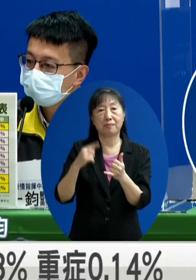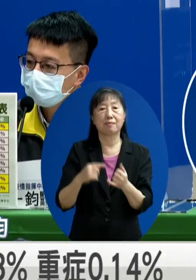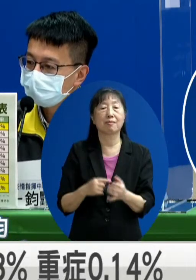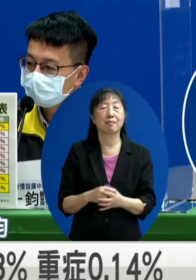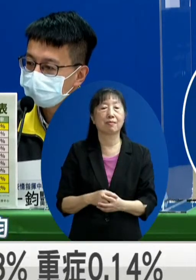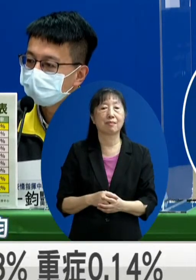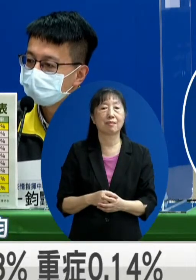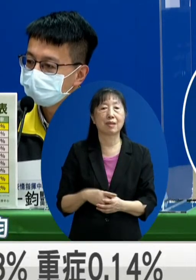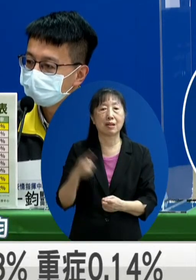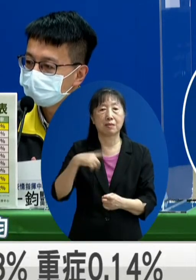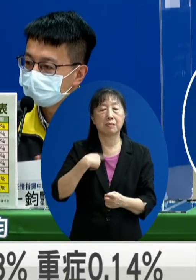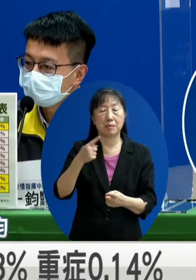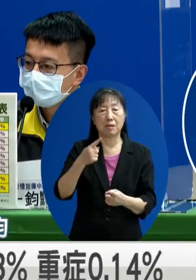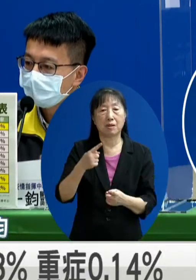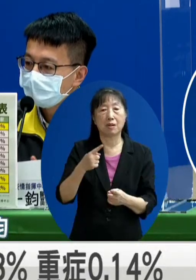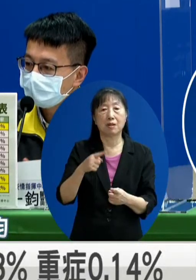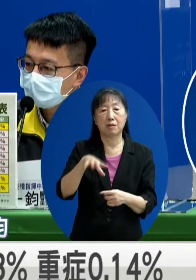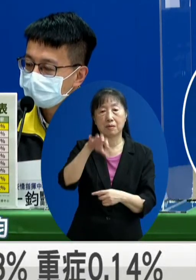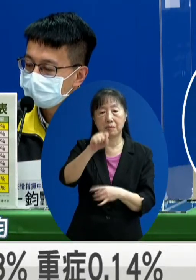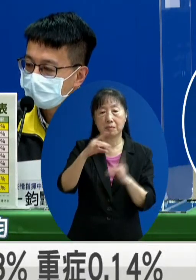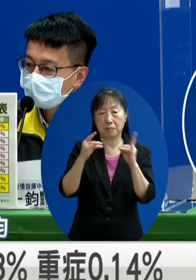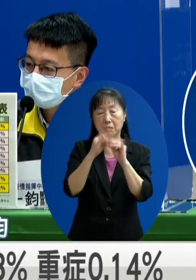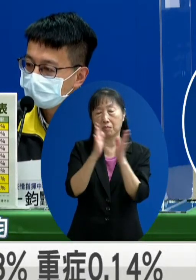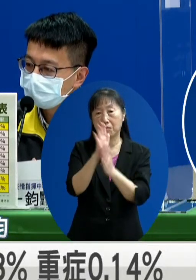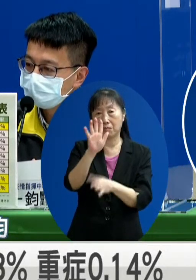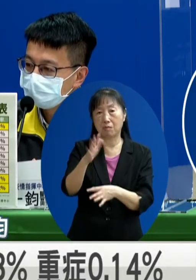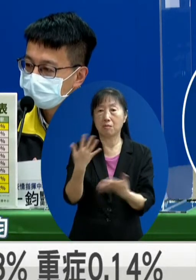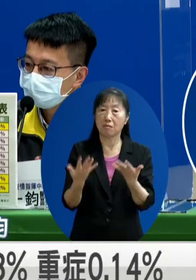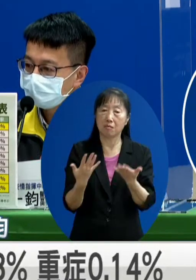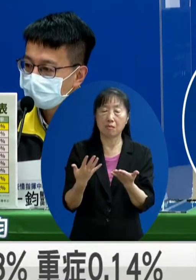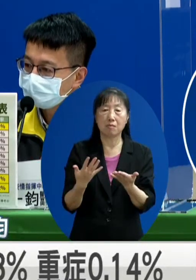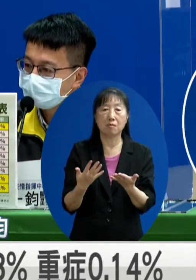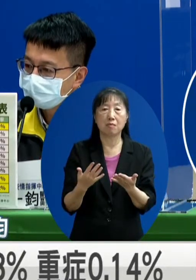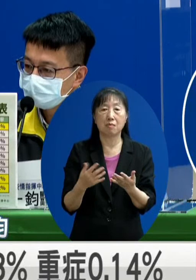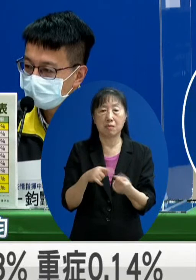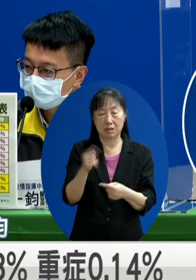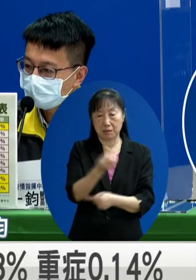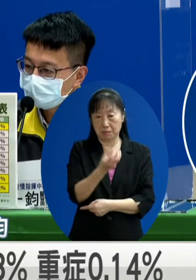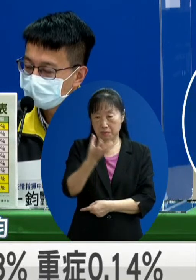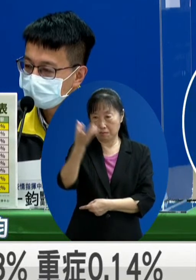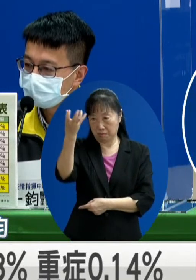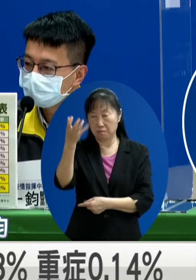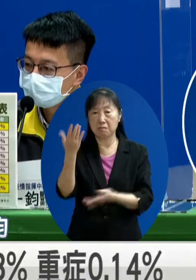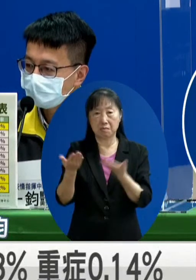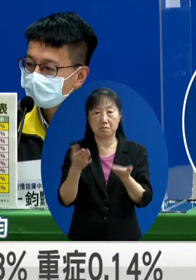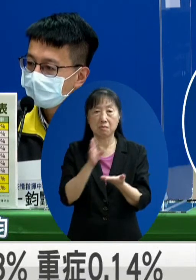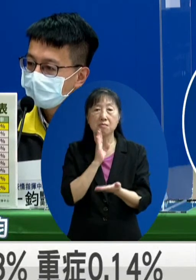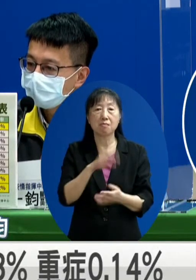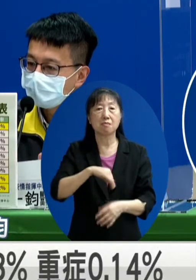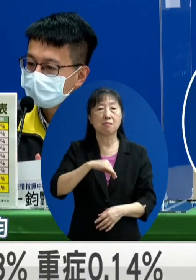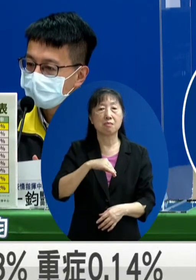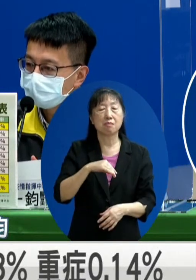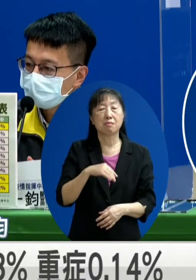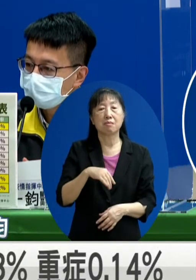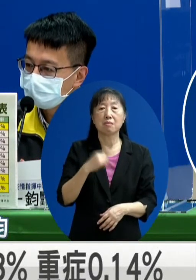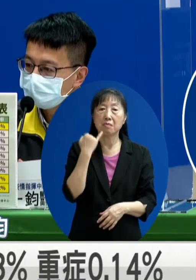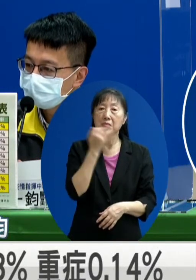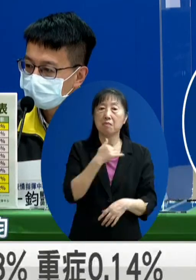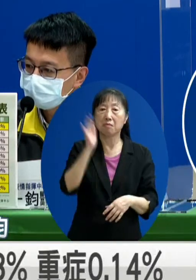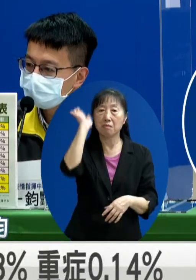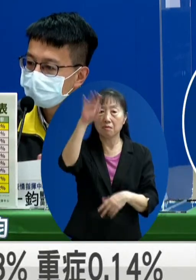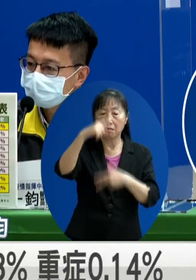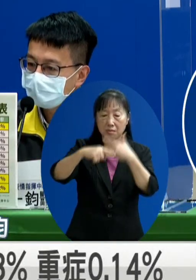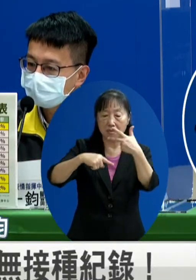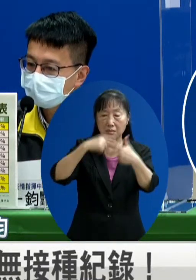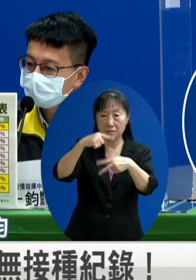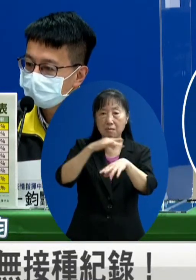这个站床的情形，目前大概已经到了可能接近最高点的一个状况，预期可能在未来的一周会